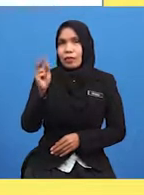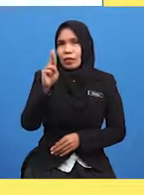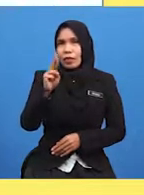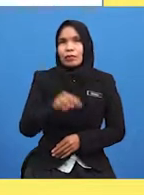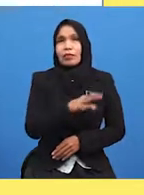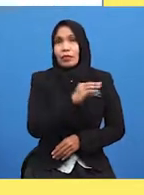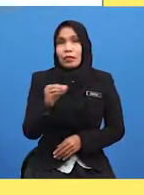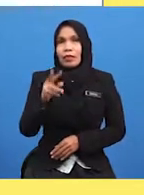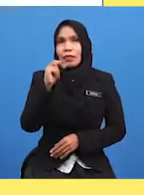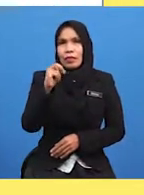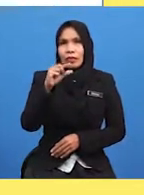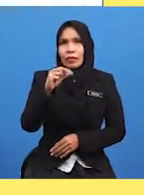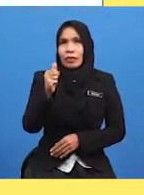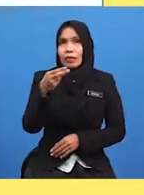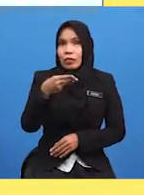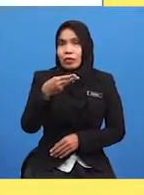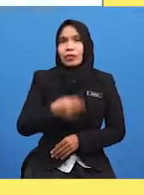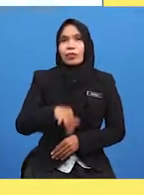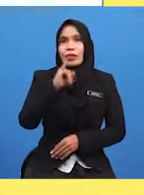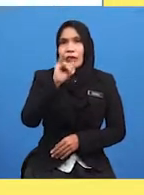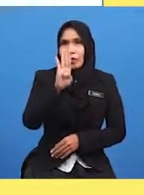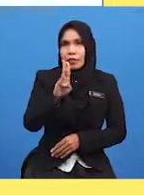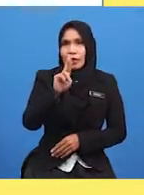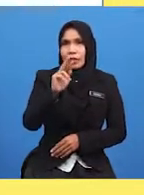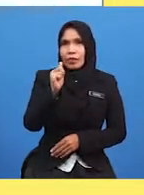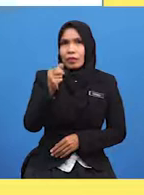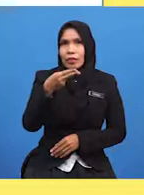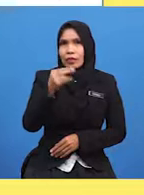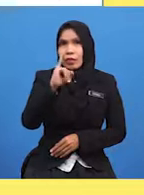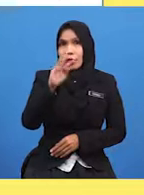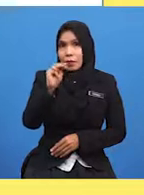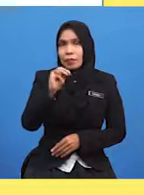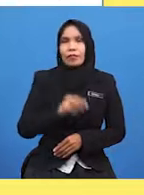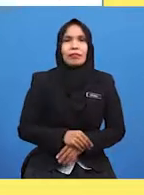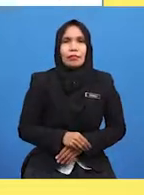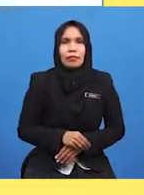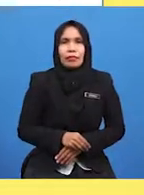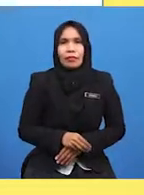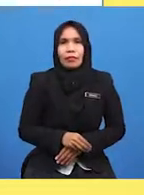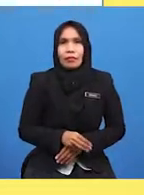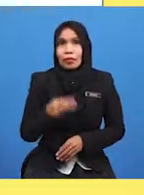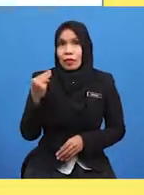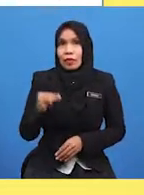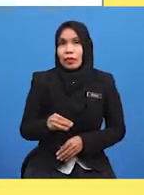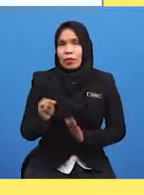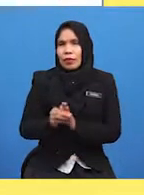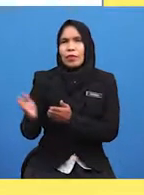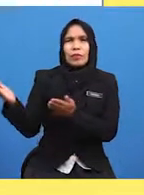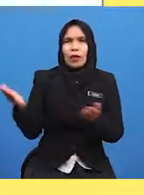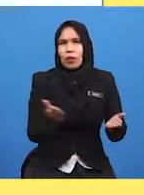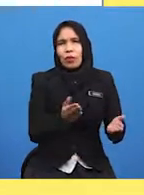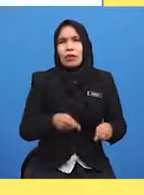ramai buruh China untuk memajukan perlombongan bijih timah di daerah Darut kemasukan brucine yang ramai ini